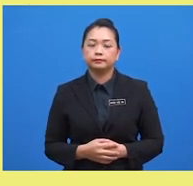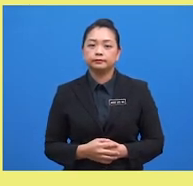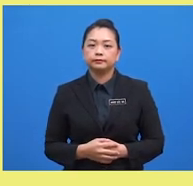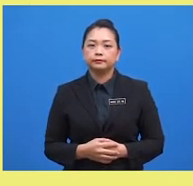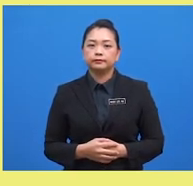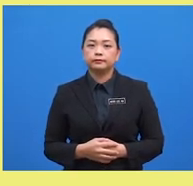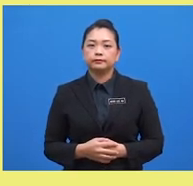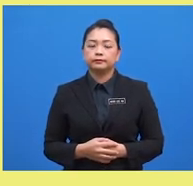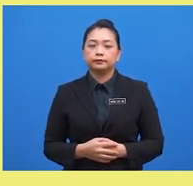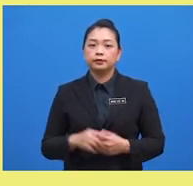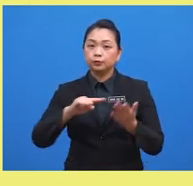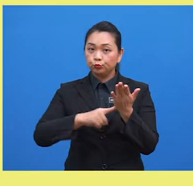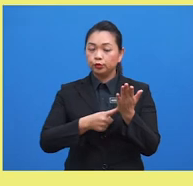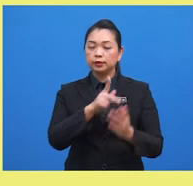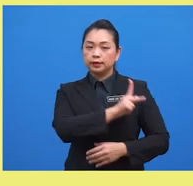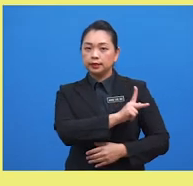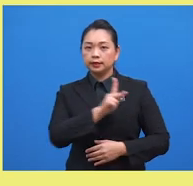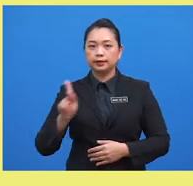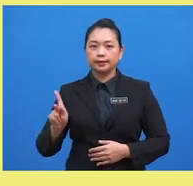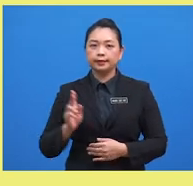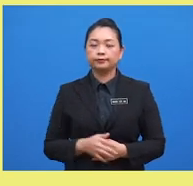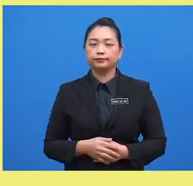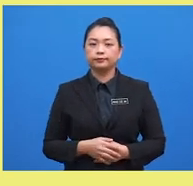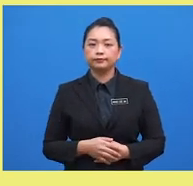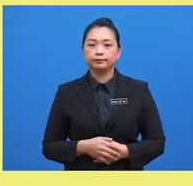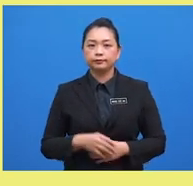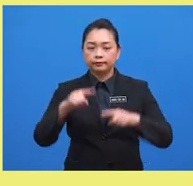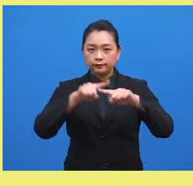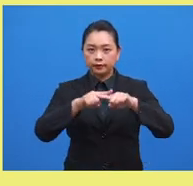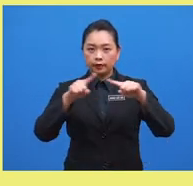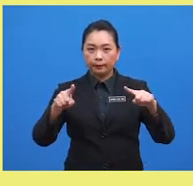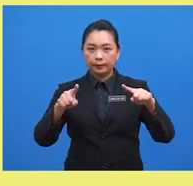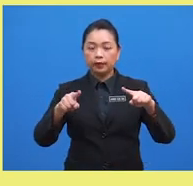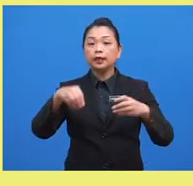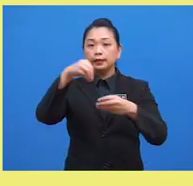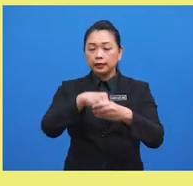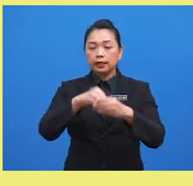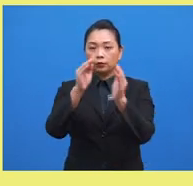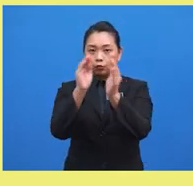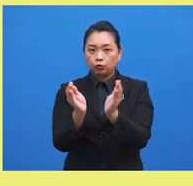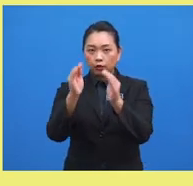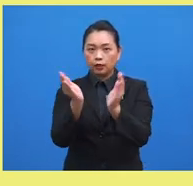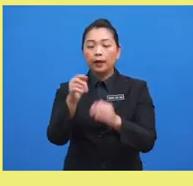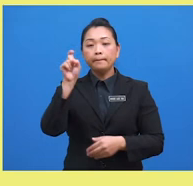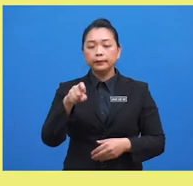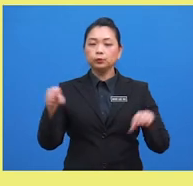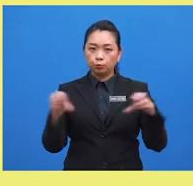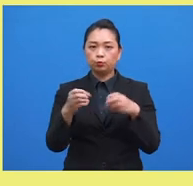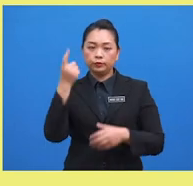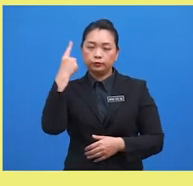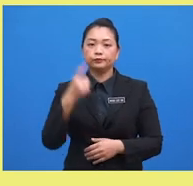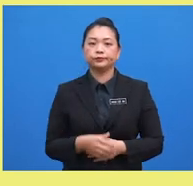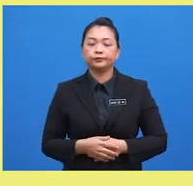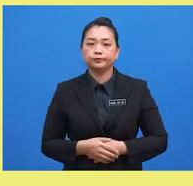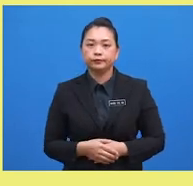Diselesaikan dari kiri ke kanan, tapi operasi dalam kurungan mesti diselesaikan